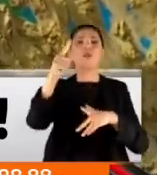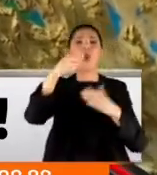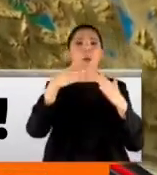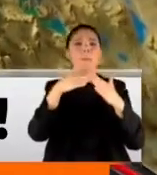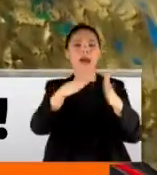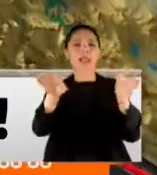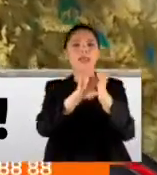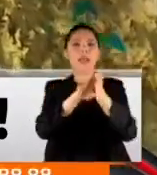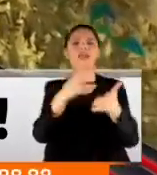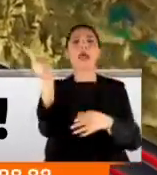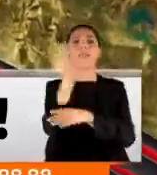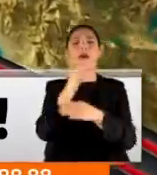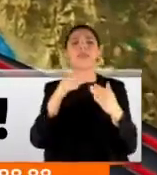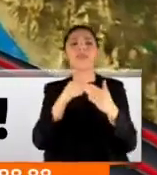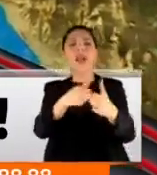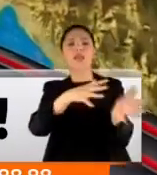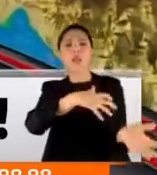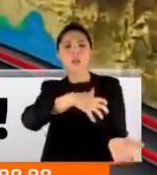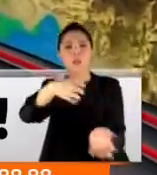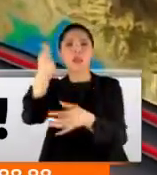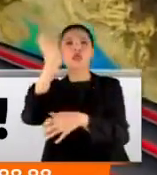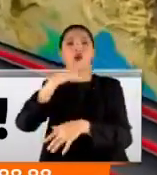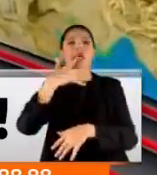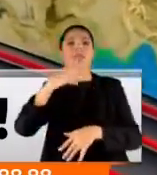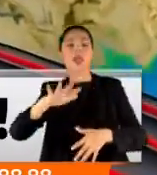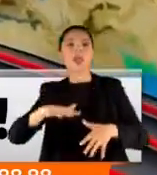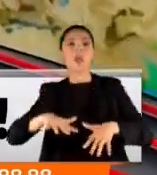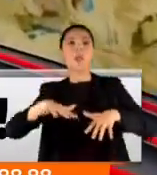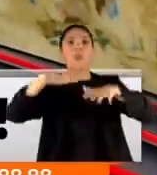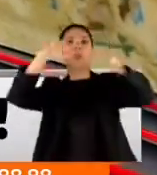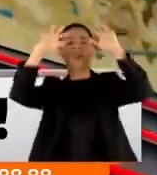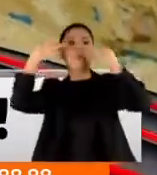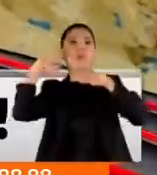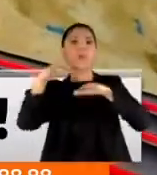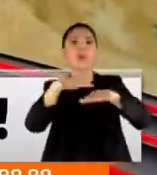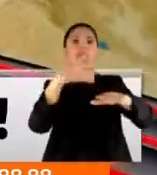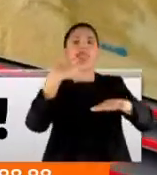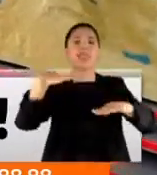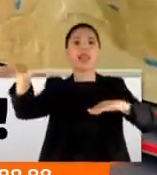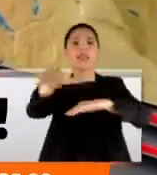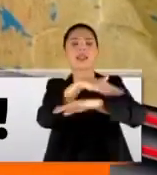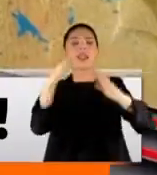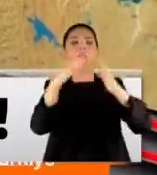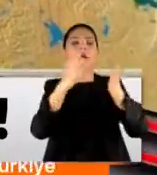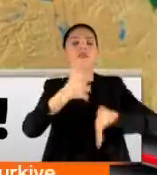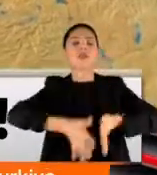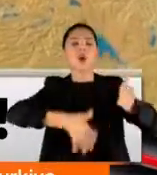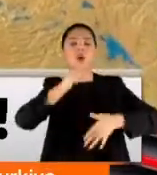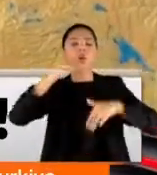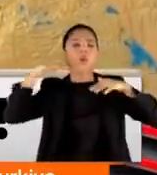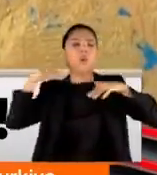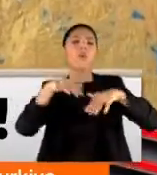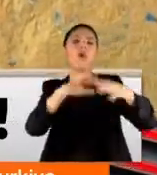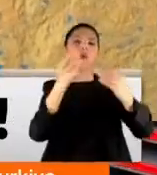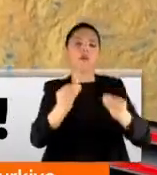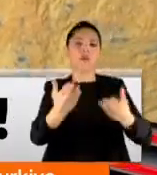yatlar, balıkçıların tekneleri sürüklendi. Sonra da deniz birden kabardı ve sahil kesimi, özellikle evler, sokaklar su altında